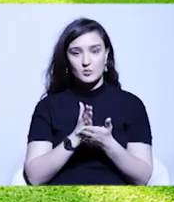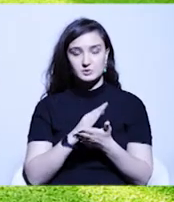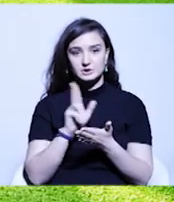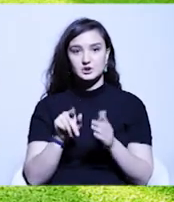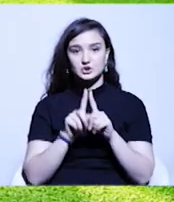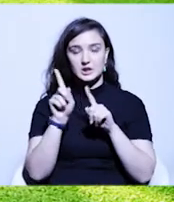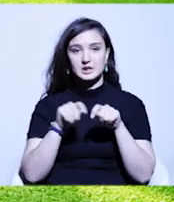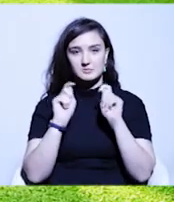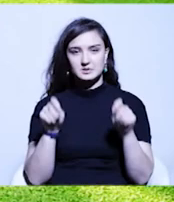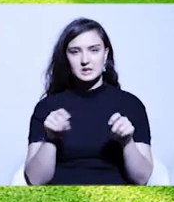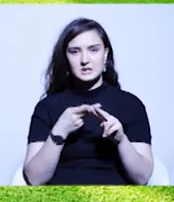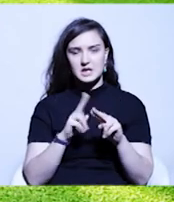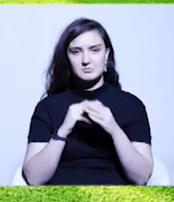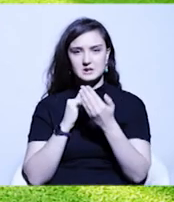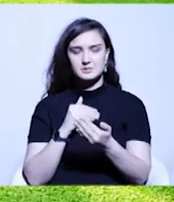და შეიქმნას,